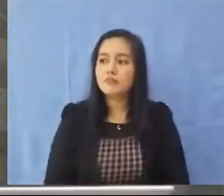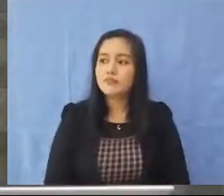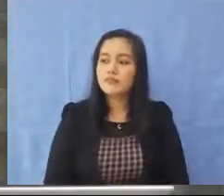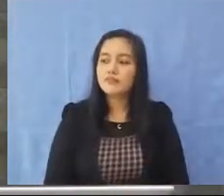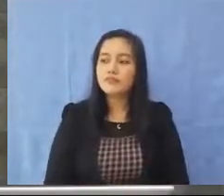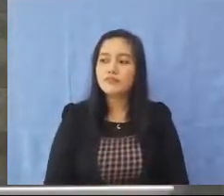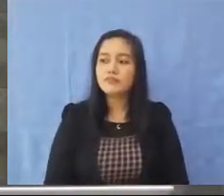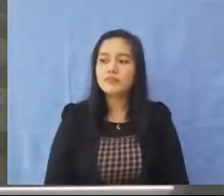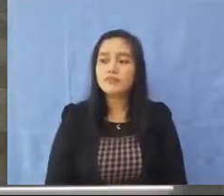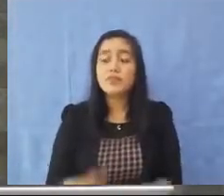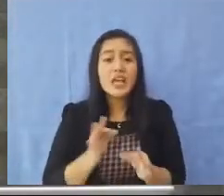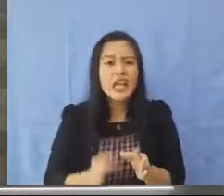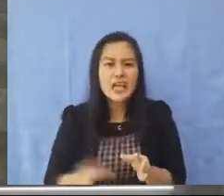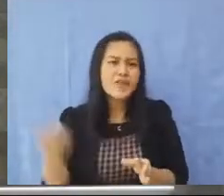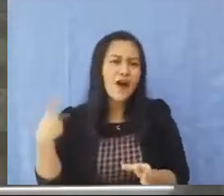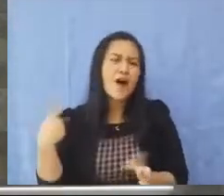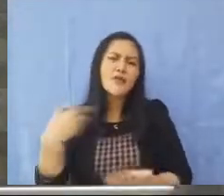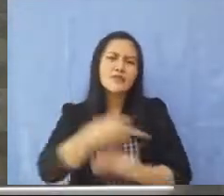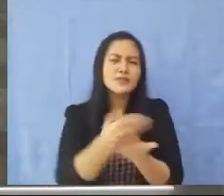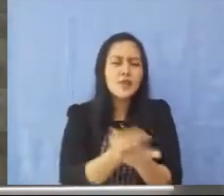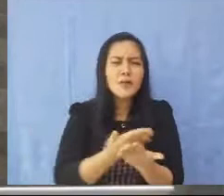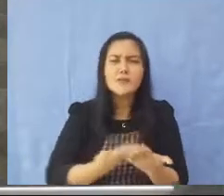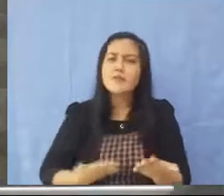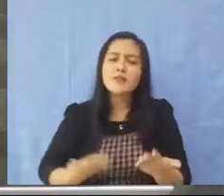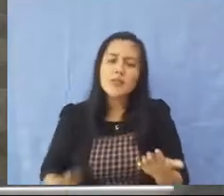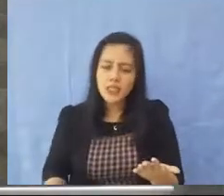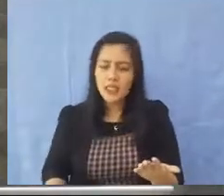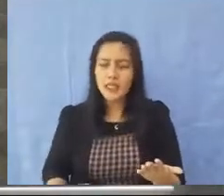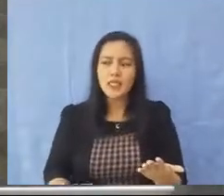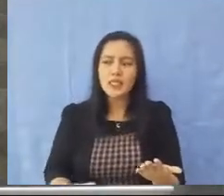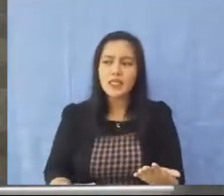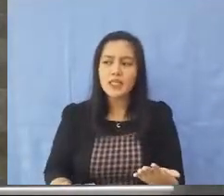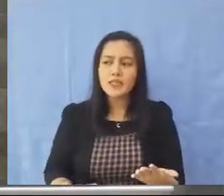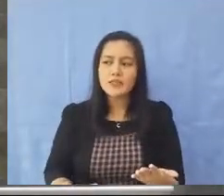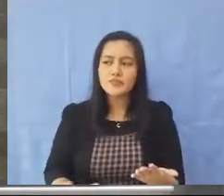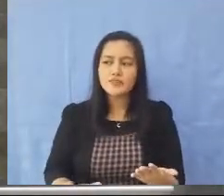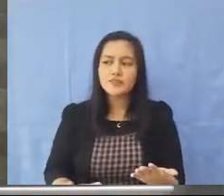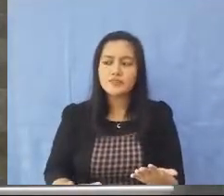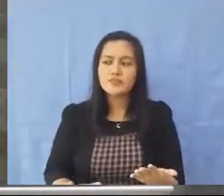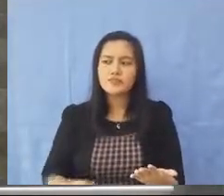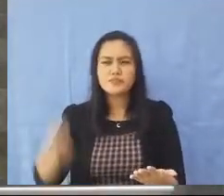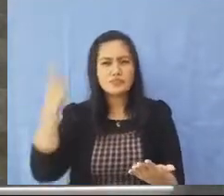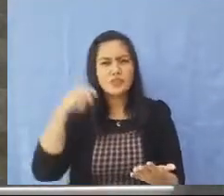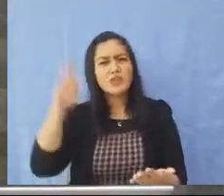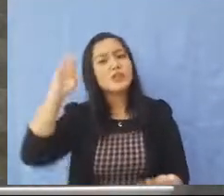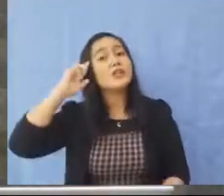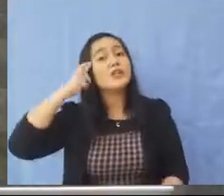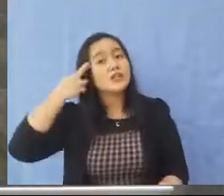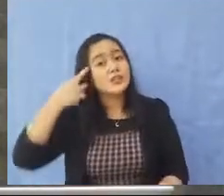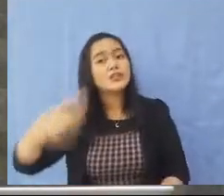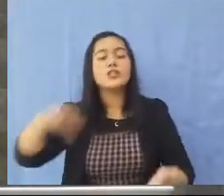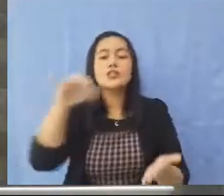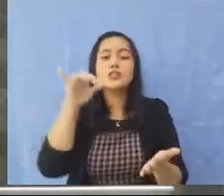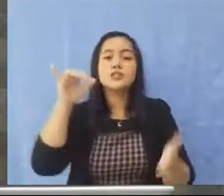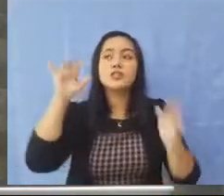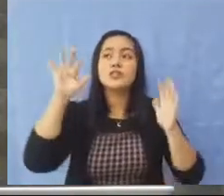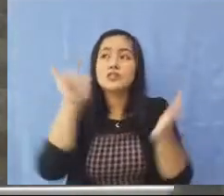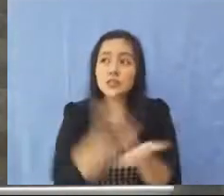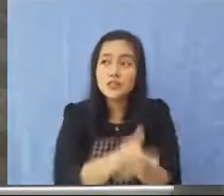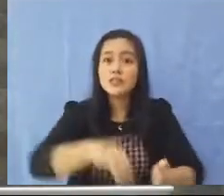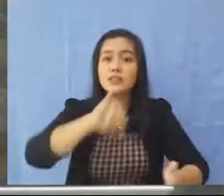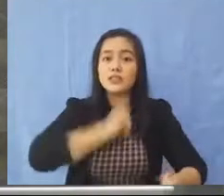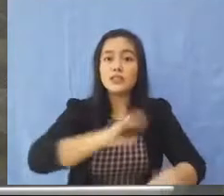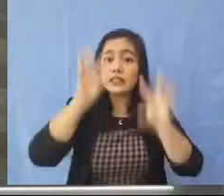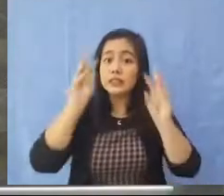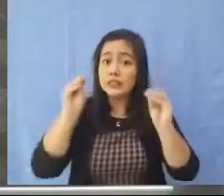if there's something, the reason de, kung bakit ko lang po pinagdidiinan sa inyo from the very first time na diniscuss ko po ito sa inyo, that the